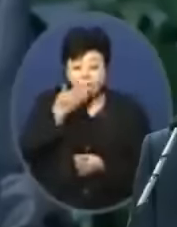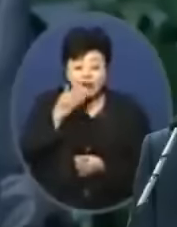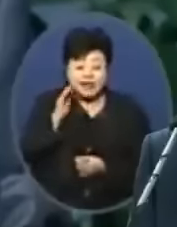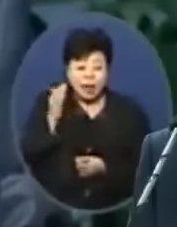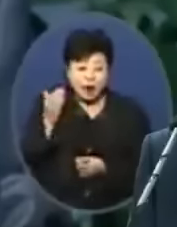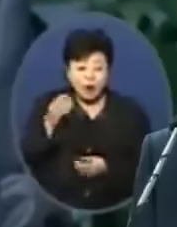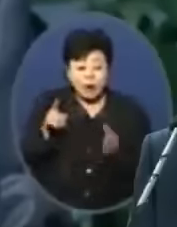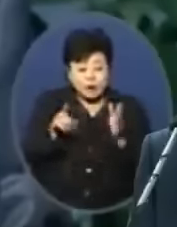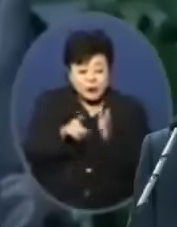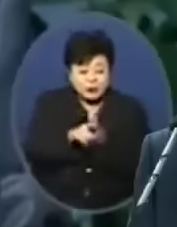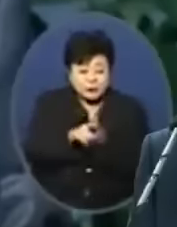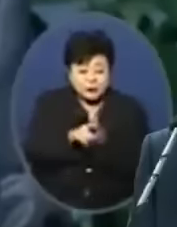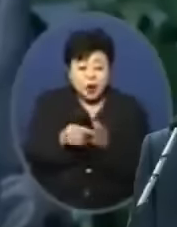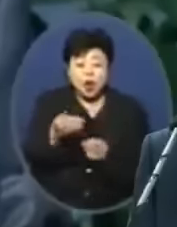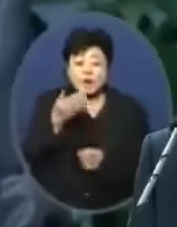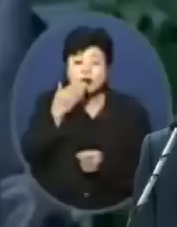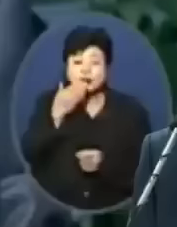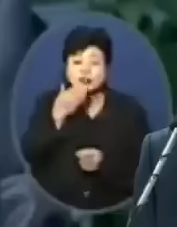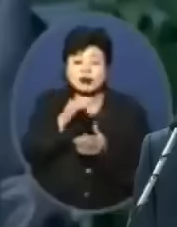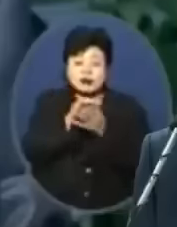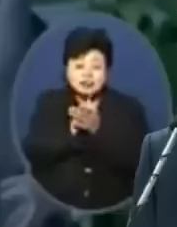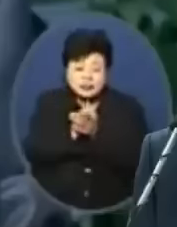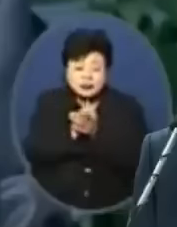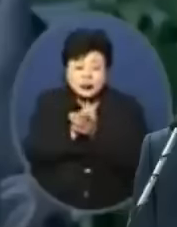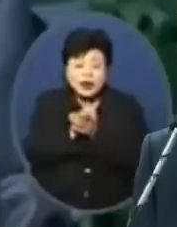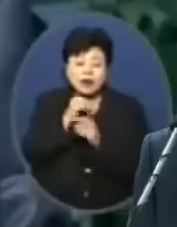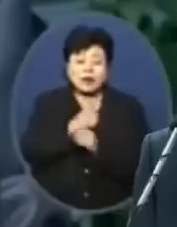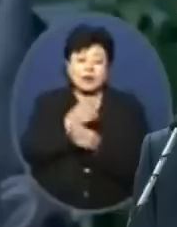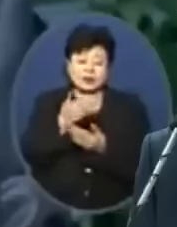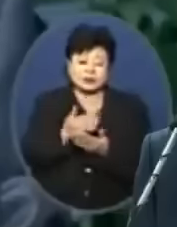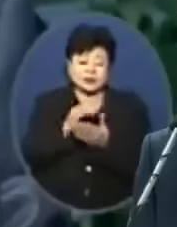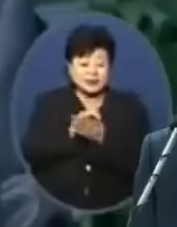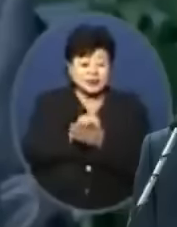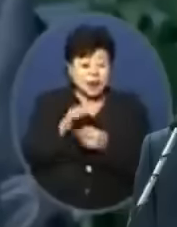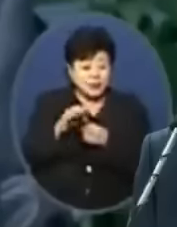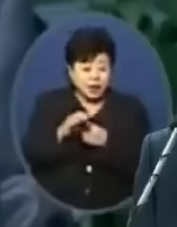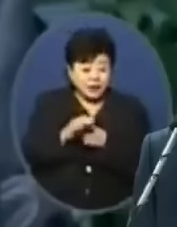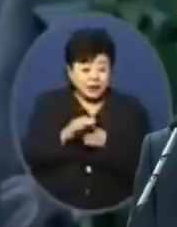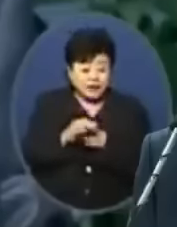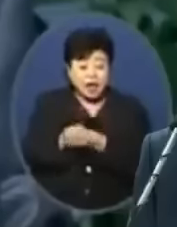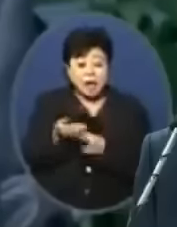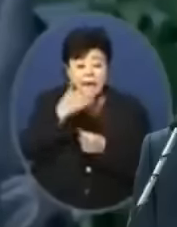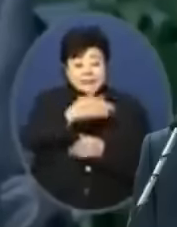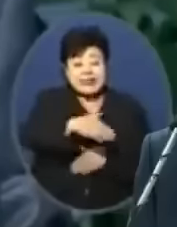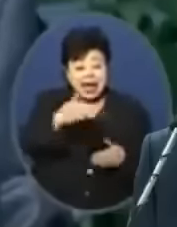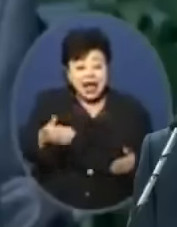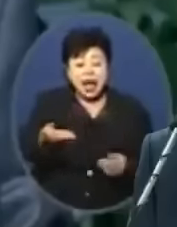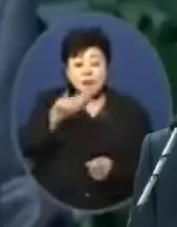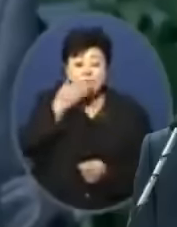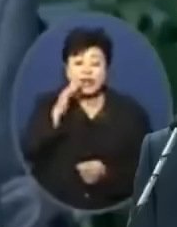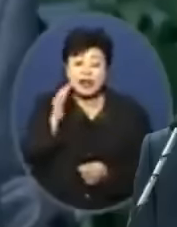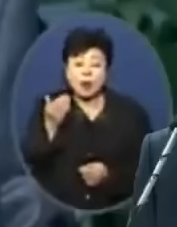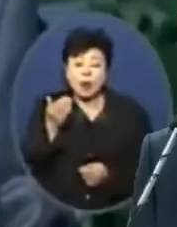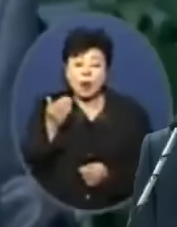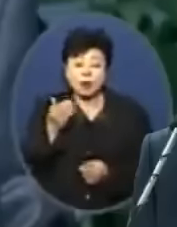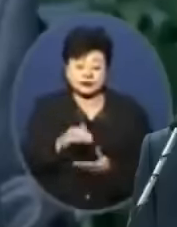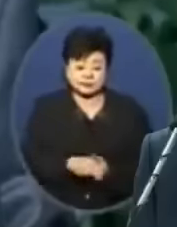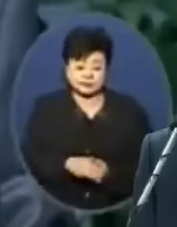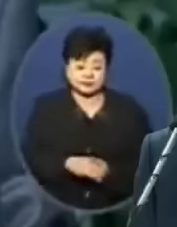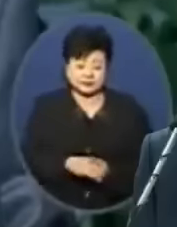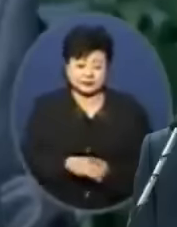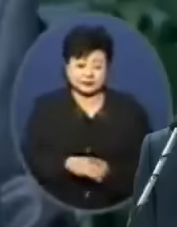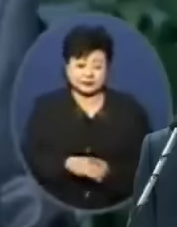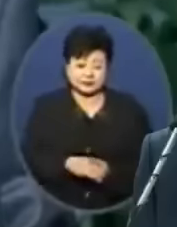되고 믿음으로 먹는다는 것은 기도하는 것을 말하는 것입니다. 기도하면 그 밥상을 먹게 되고